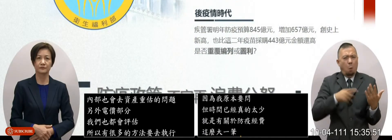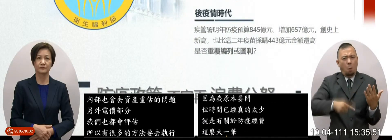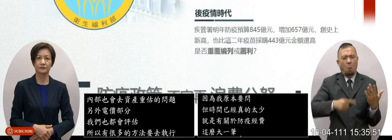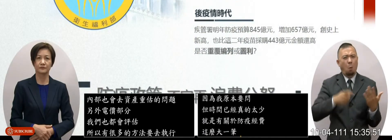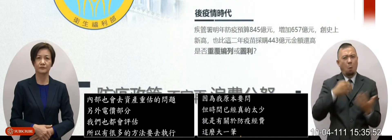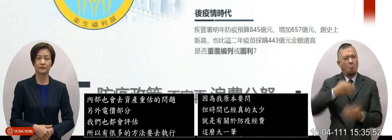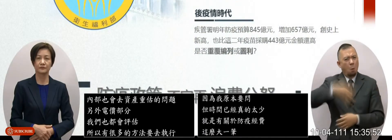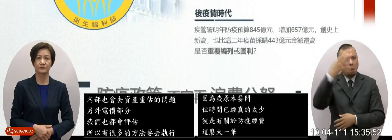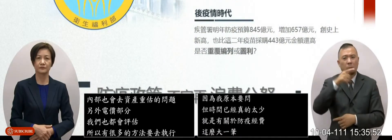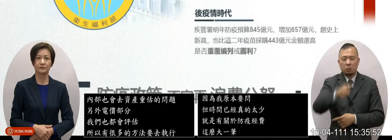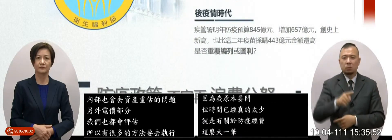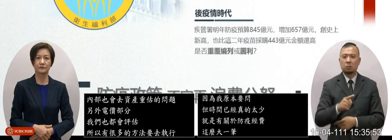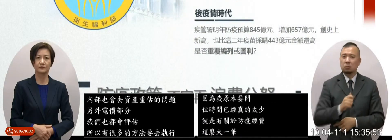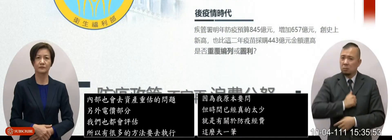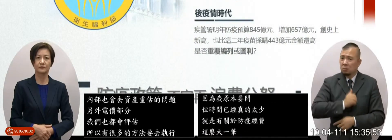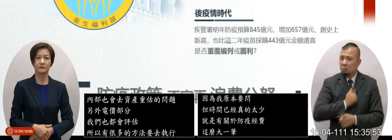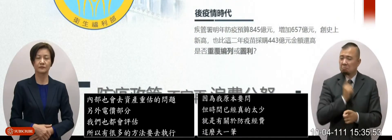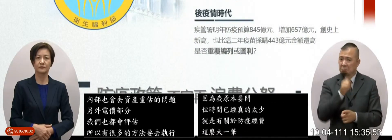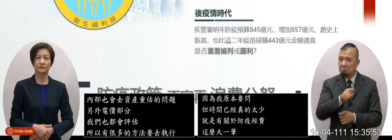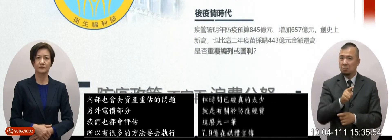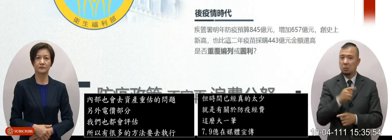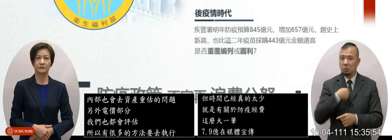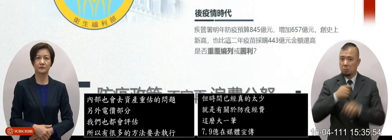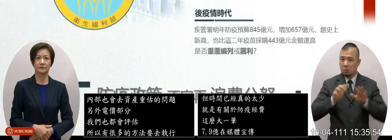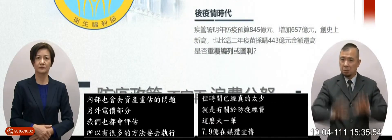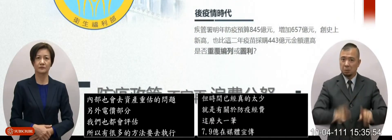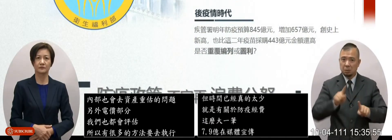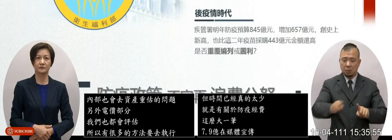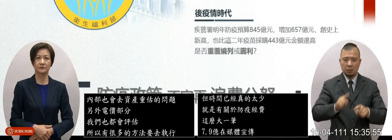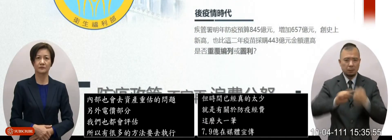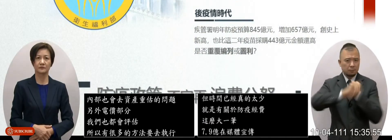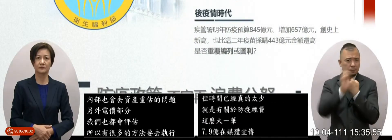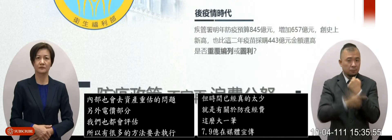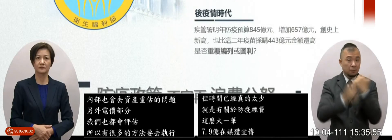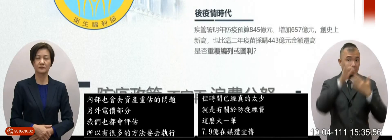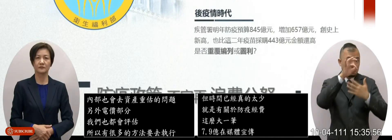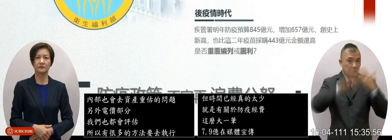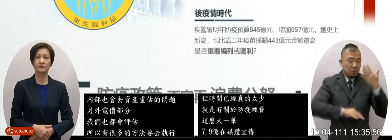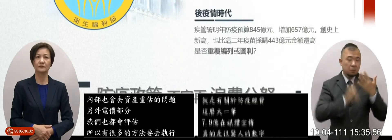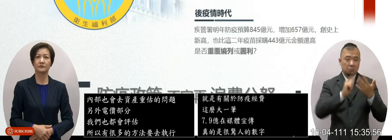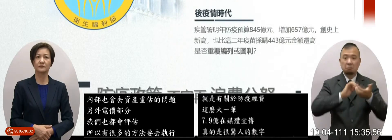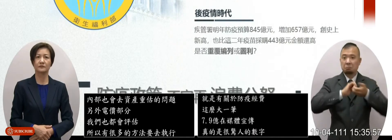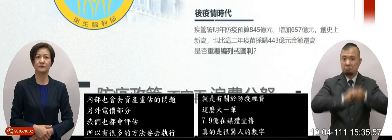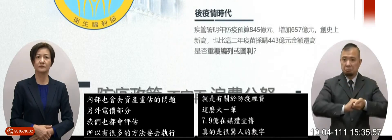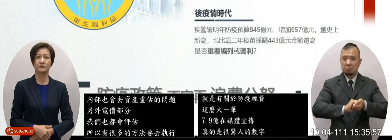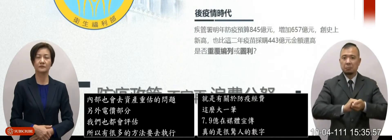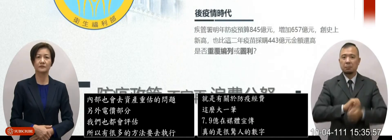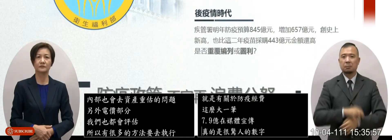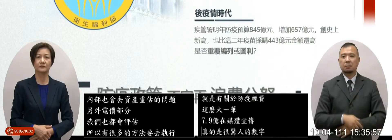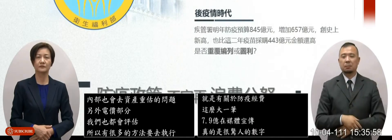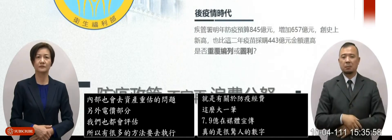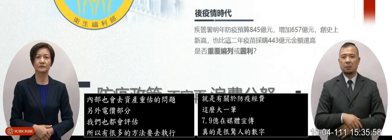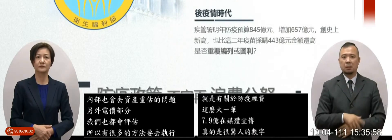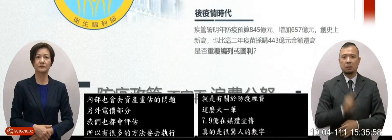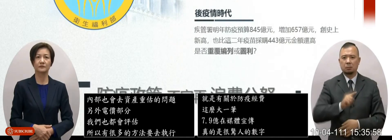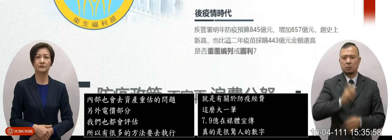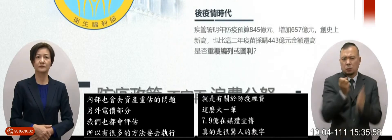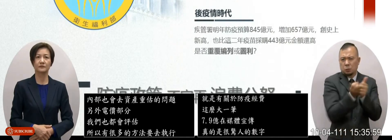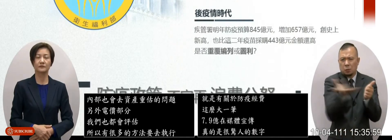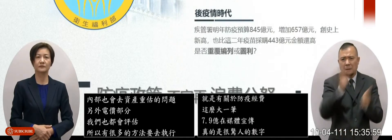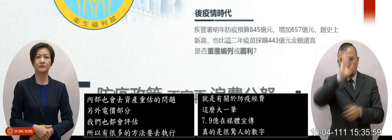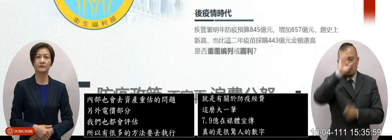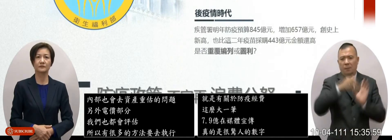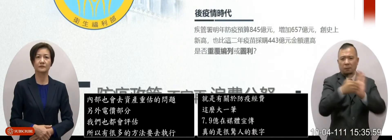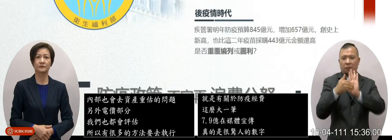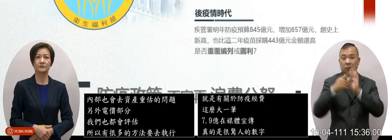话，现在我们根据相关的法令规定，其实传染病防治法，政府就可以